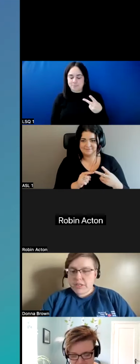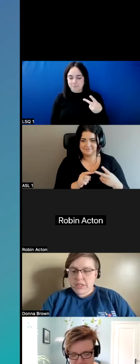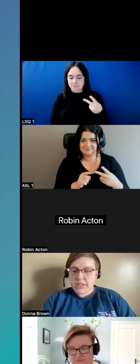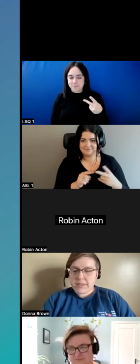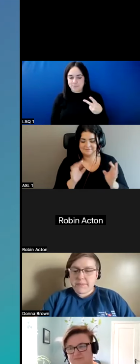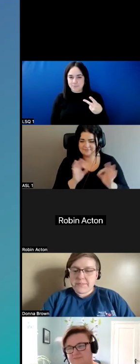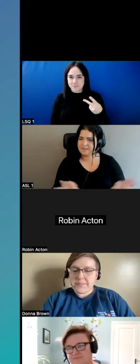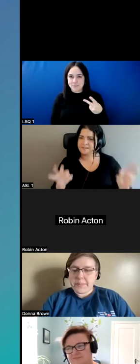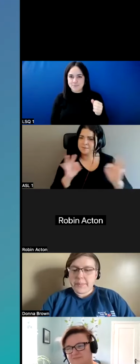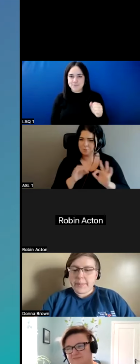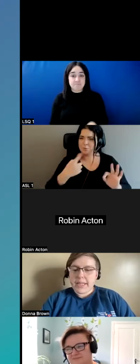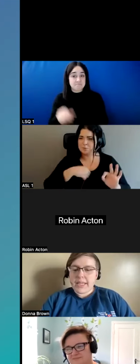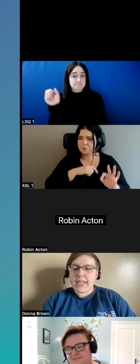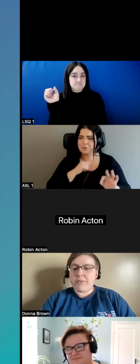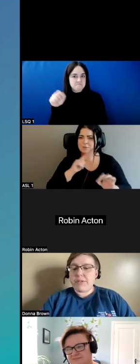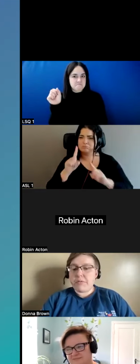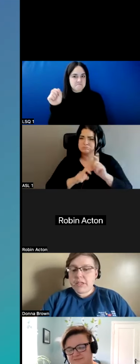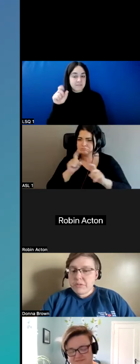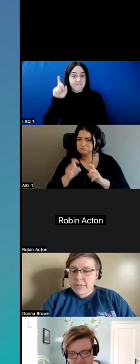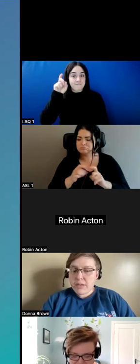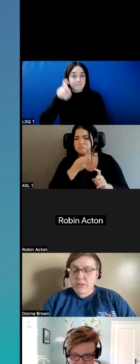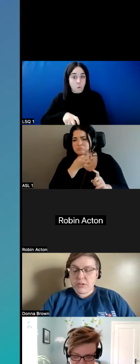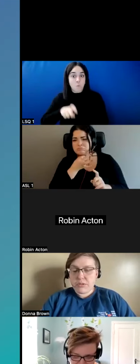oui, c'est très important de poser des questions.